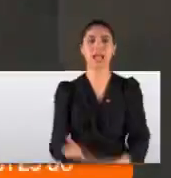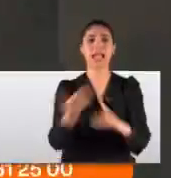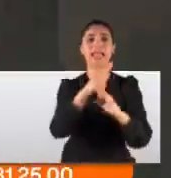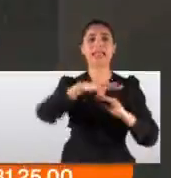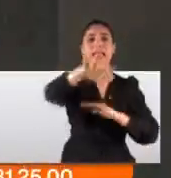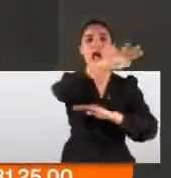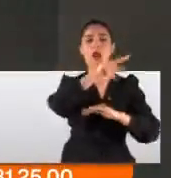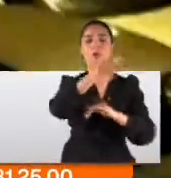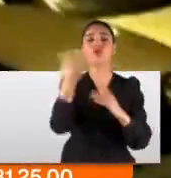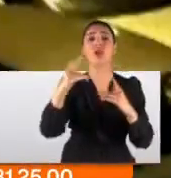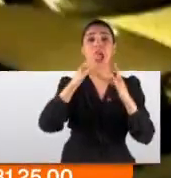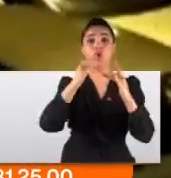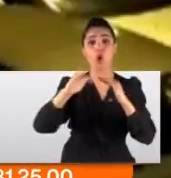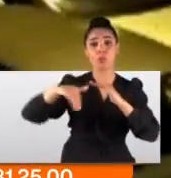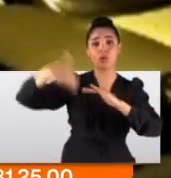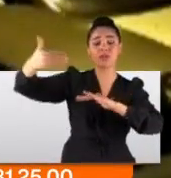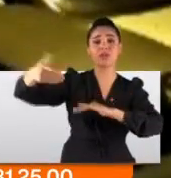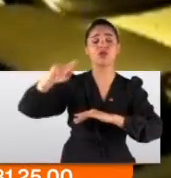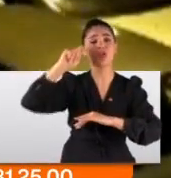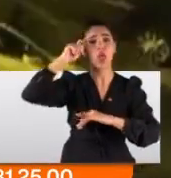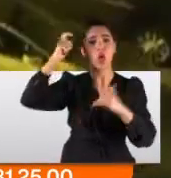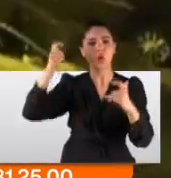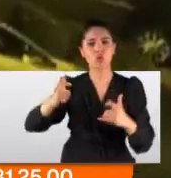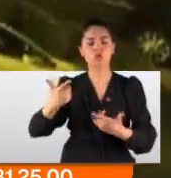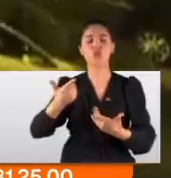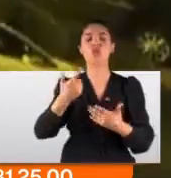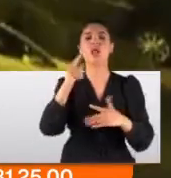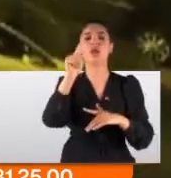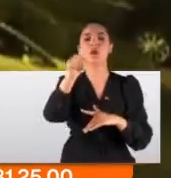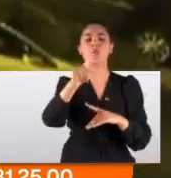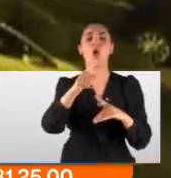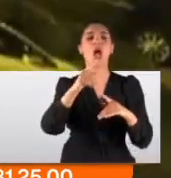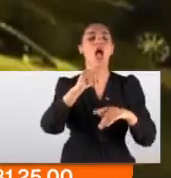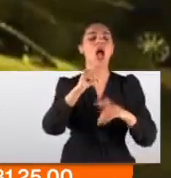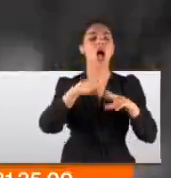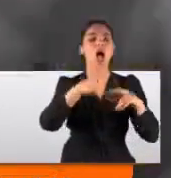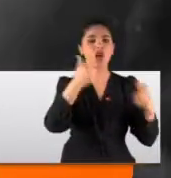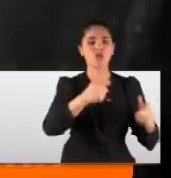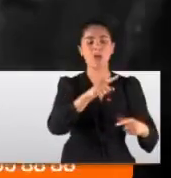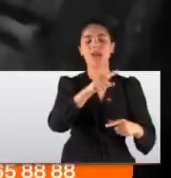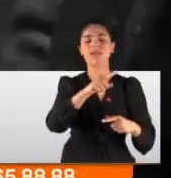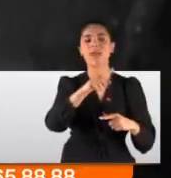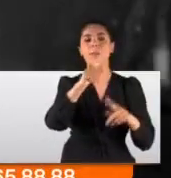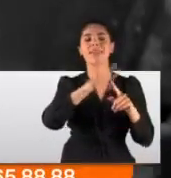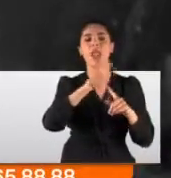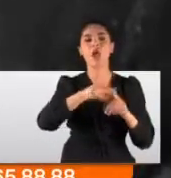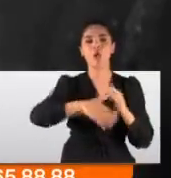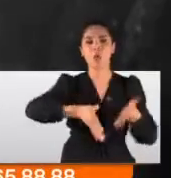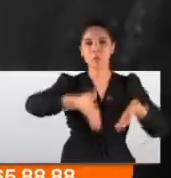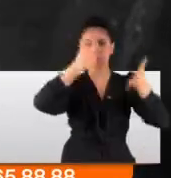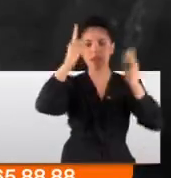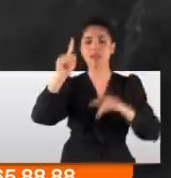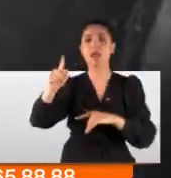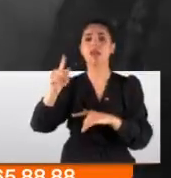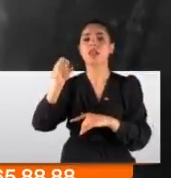Darbeciler köprüler dışında Üsküdar'da Çevik Kuvvet, Acıbadem'de Telekom binası, Fenerbahçe'de Ordu Evi, 1. Ordu